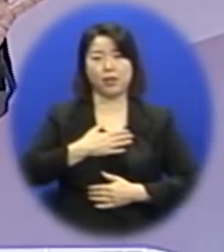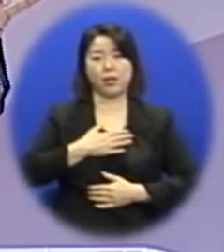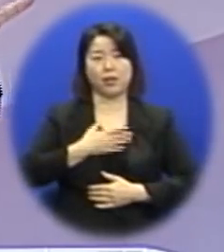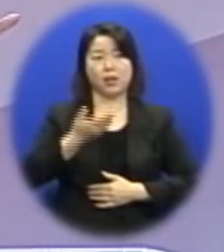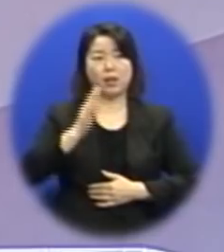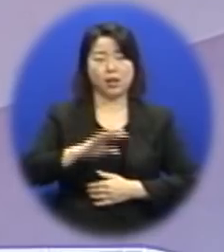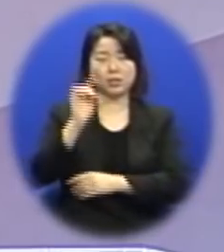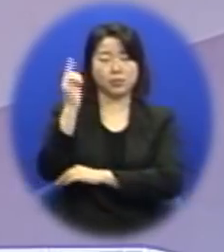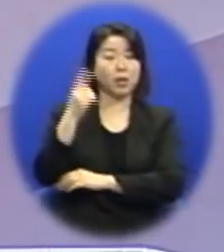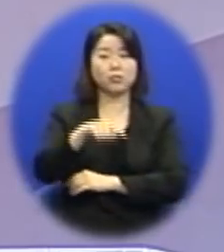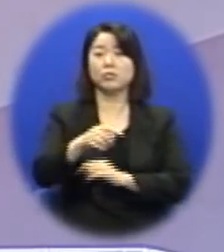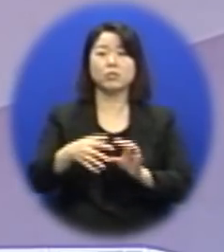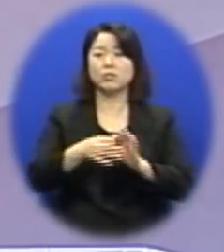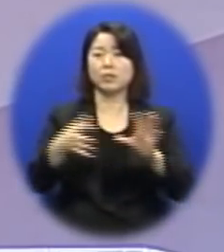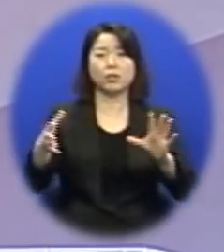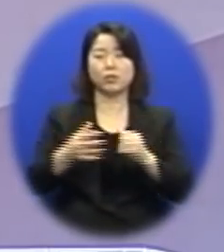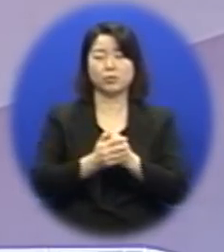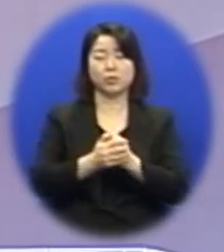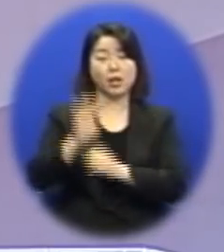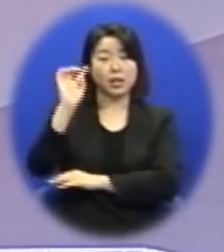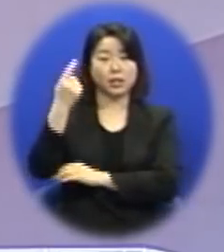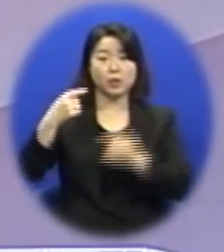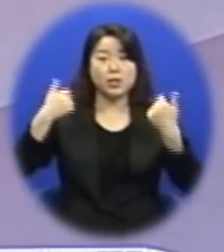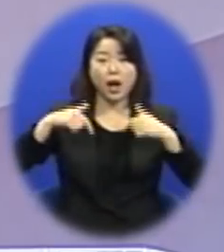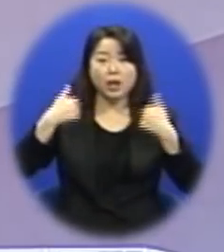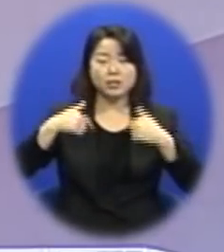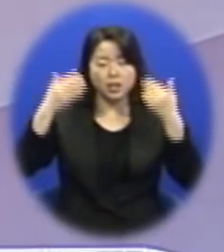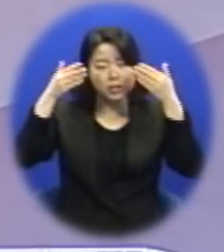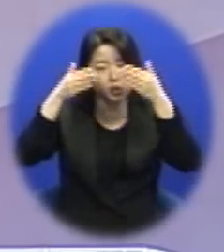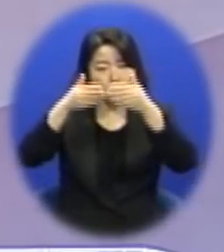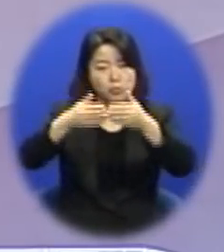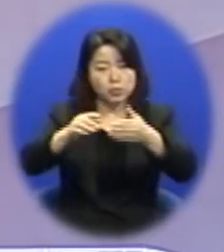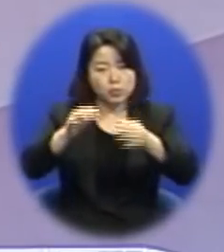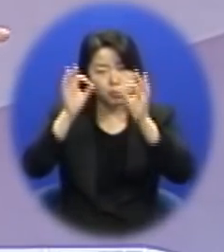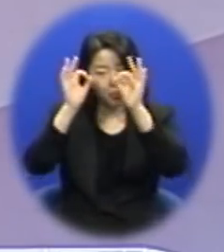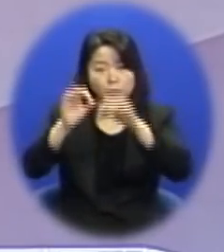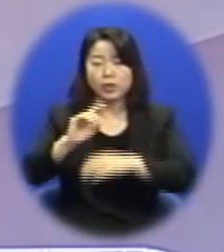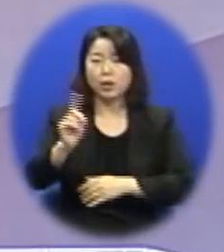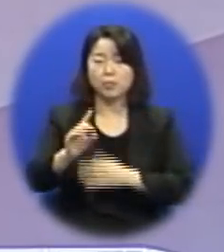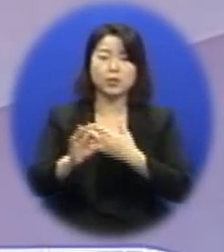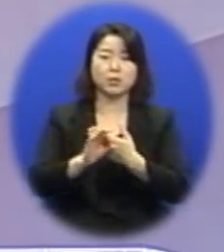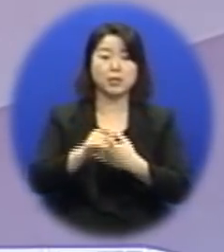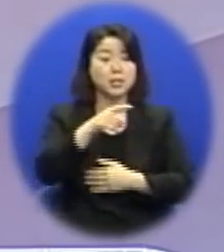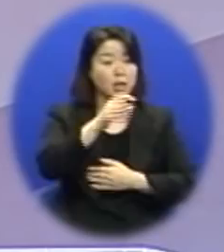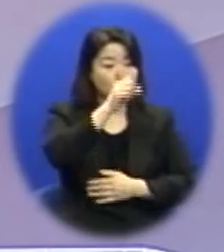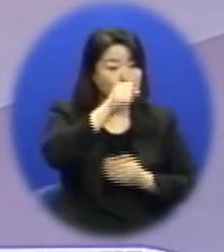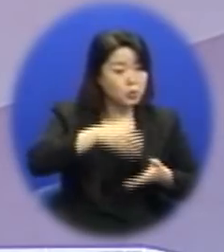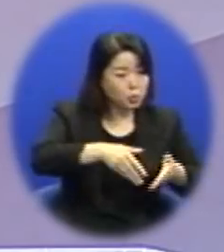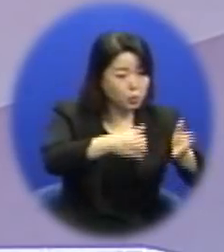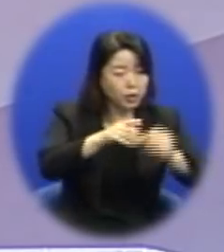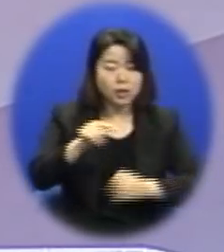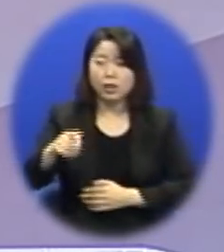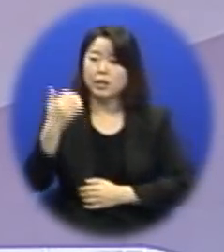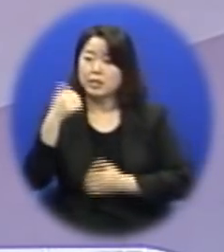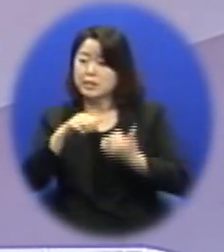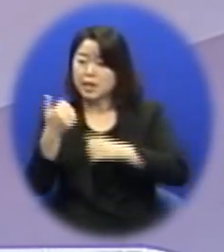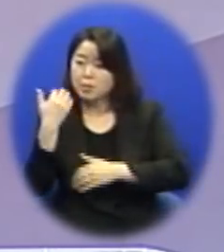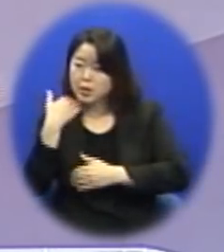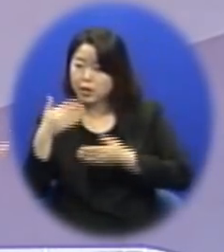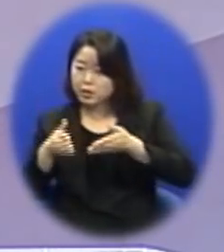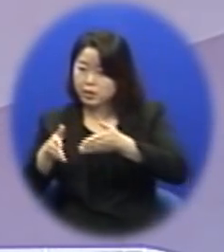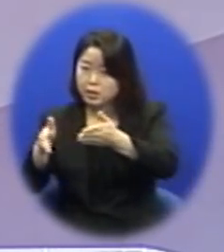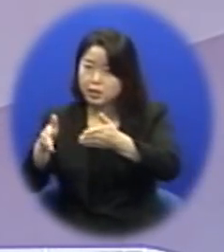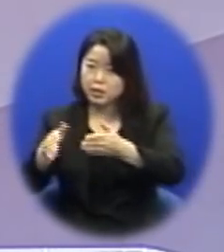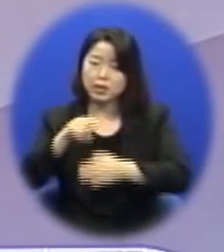없었어요 왜냐하면 다윗은 항상 주목하는 것이 이게 평탄하고 좋은 길이냐 사망이 음침한 길이냐